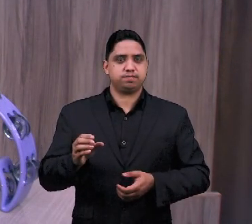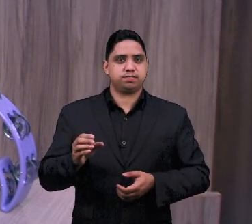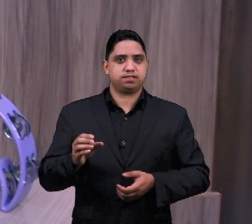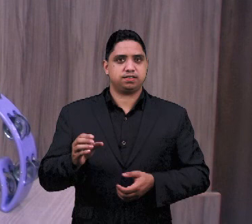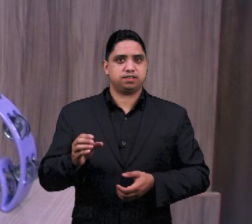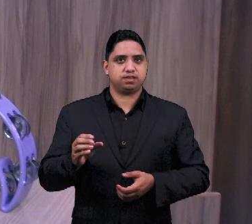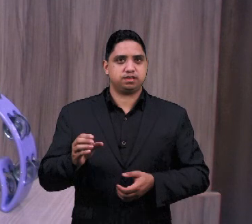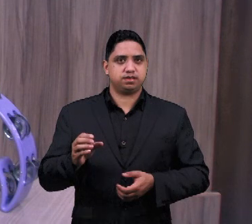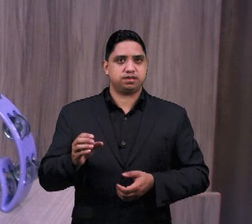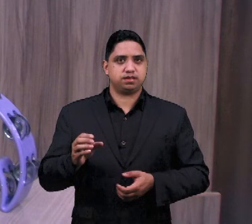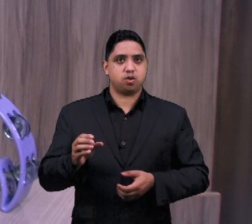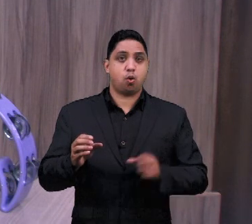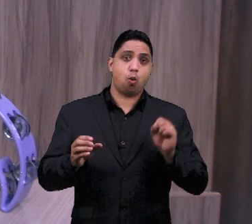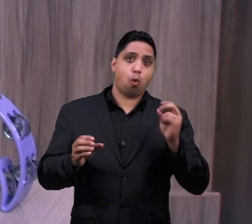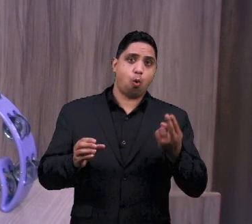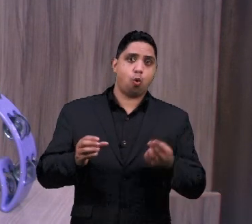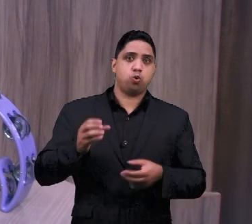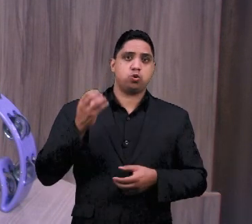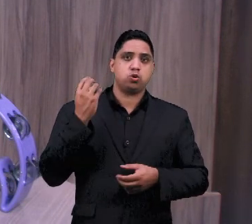ou alors nous pouvons faire.